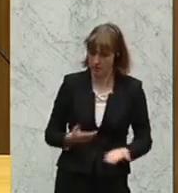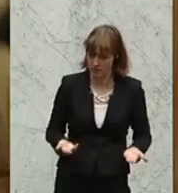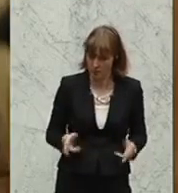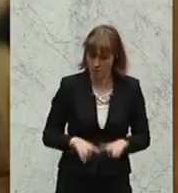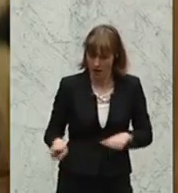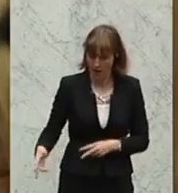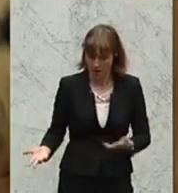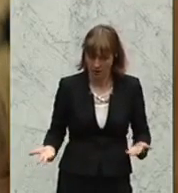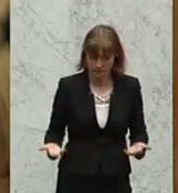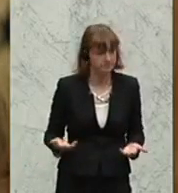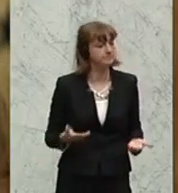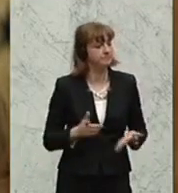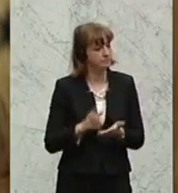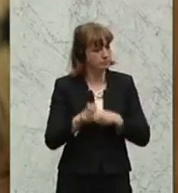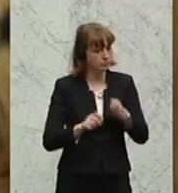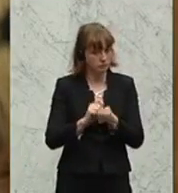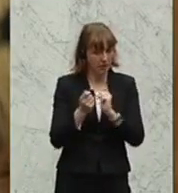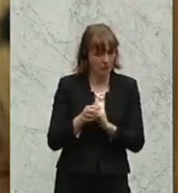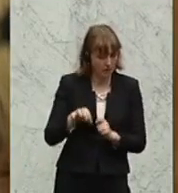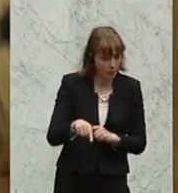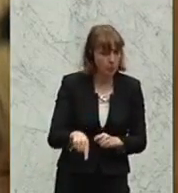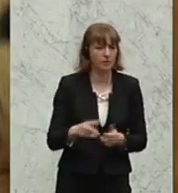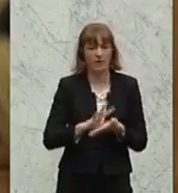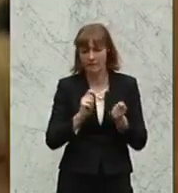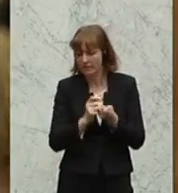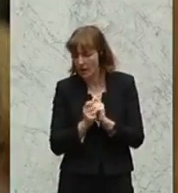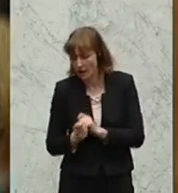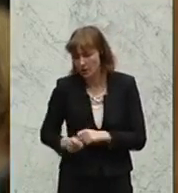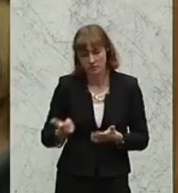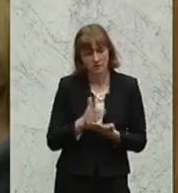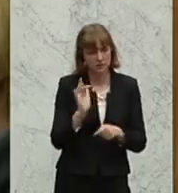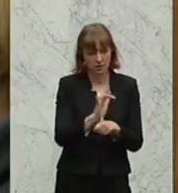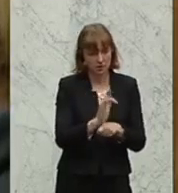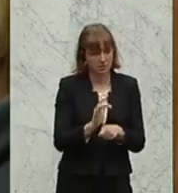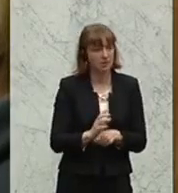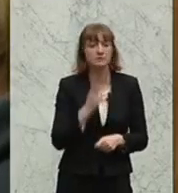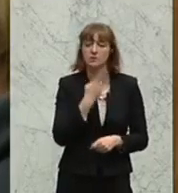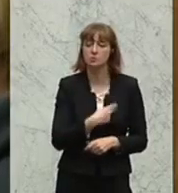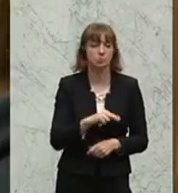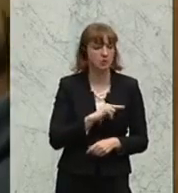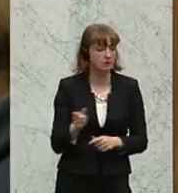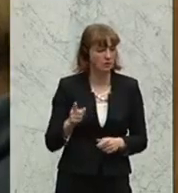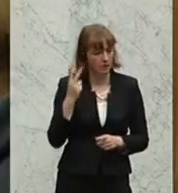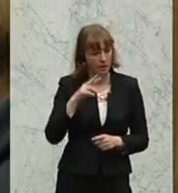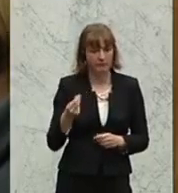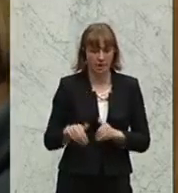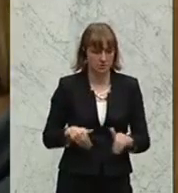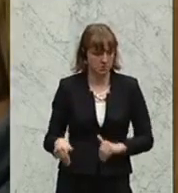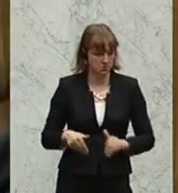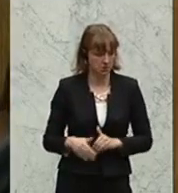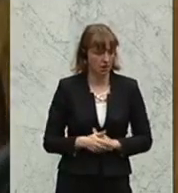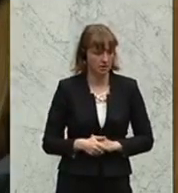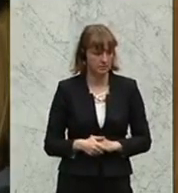Nur wundert mich, dass Sie der Adressat dieses Antrages sind. Weil für Tourismus ist an sich zuständig der